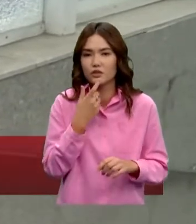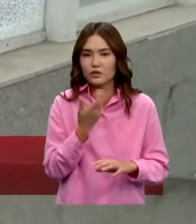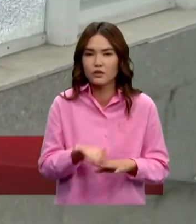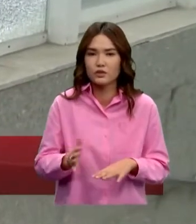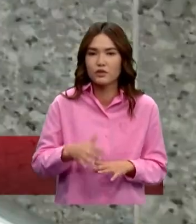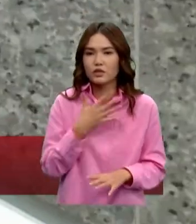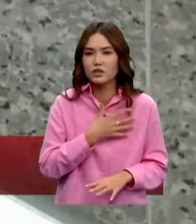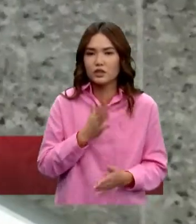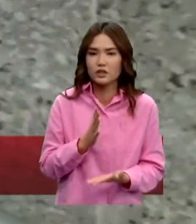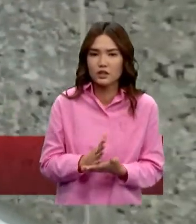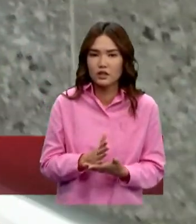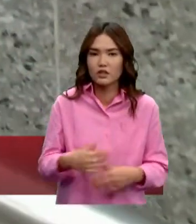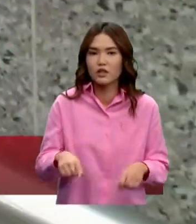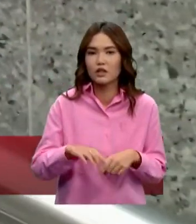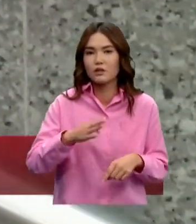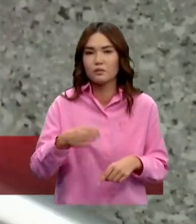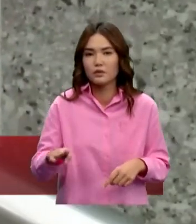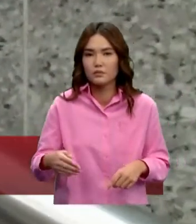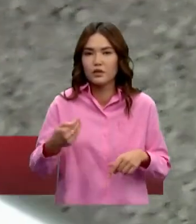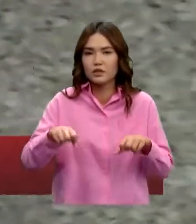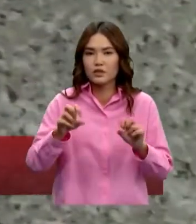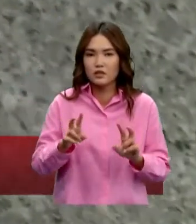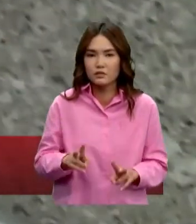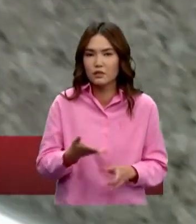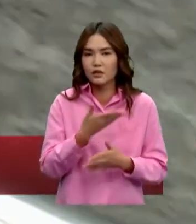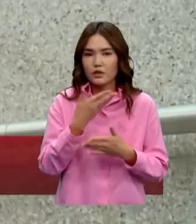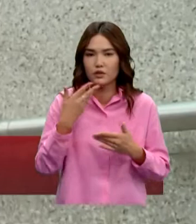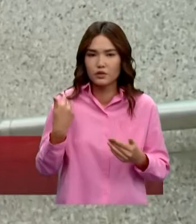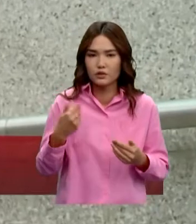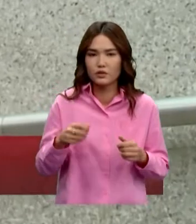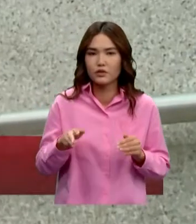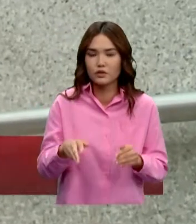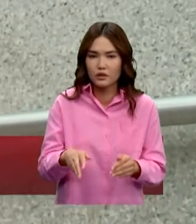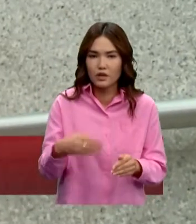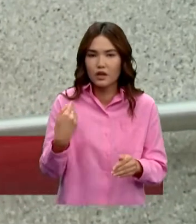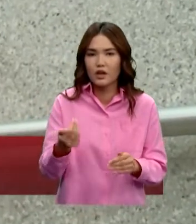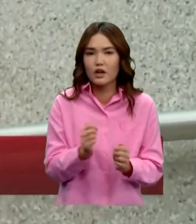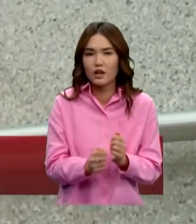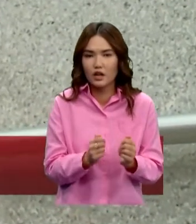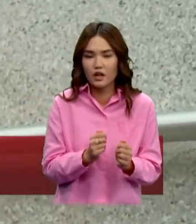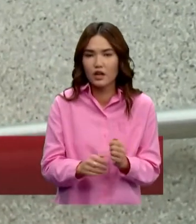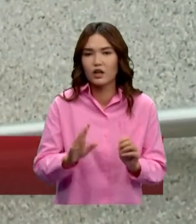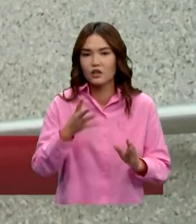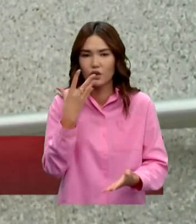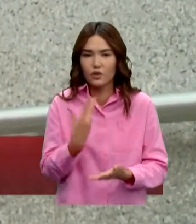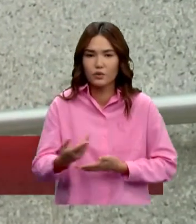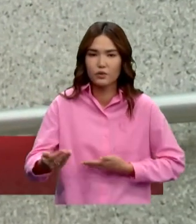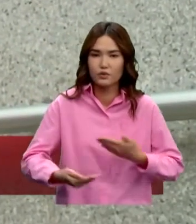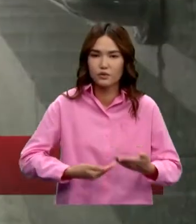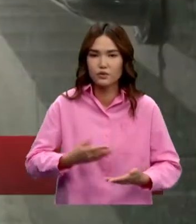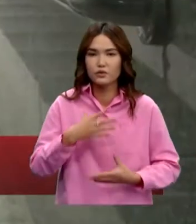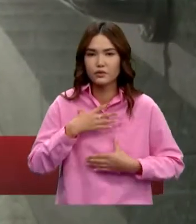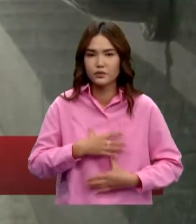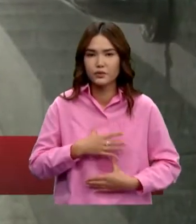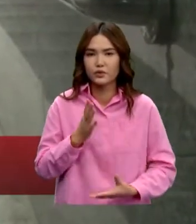жүр. Баспалдақта арнайы жол болғанымен тік әрі тайғақ. Арбадағы адамның өзі түгілі өзге біреудің шығарып түсіруі